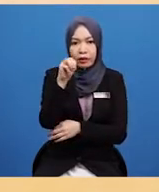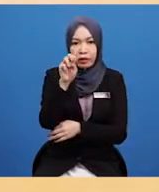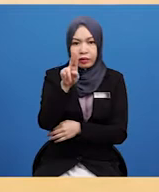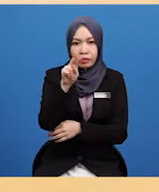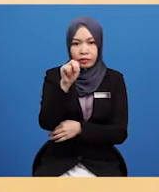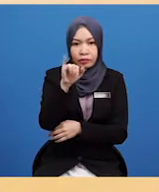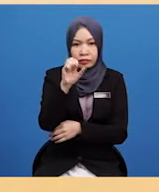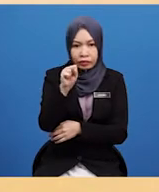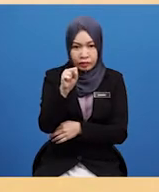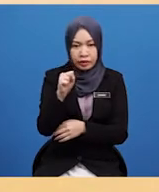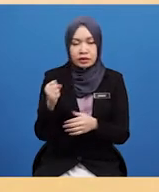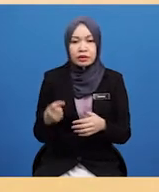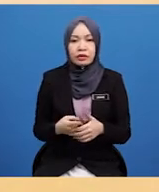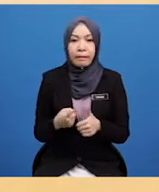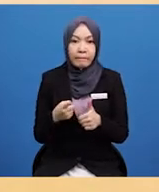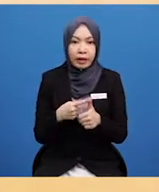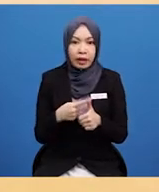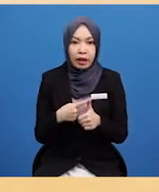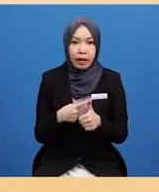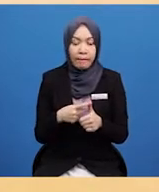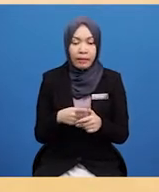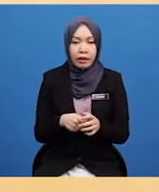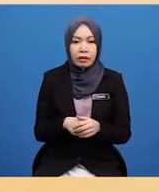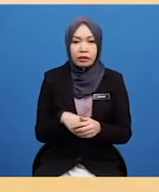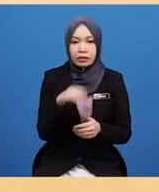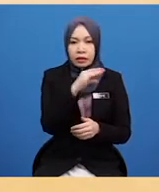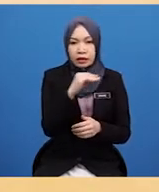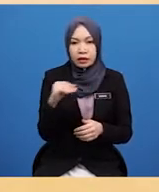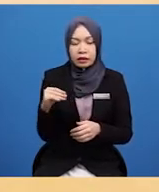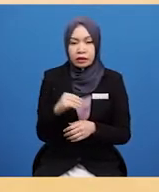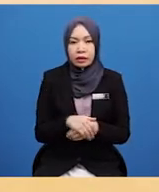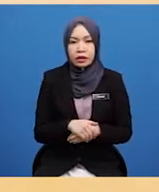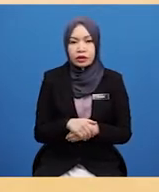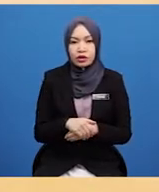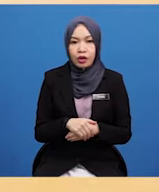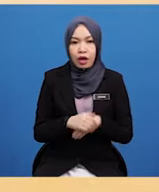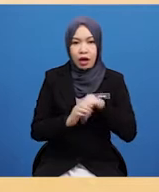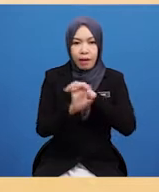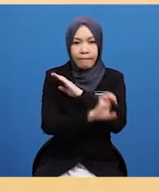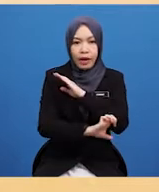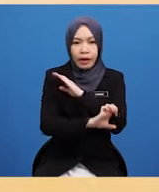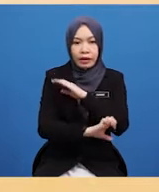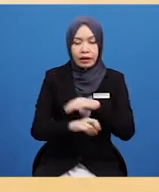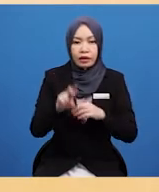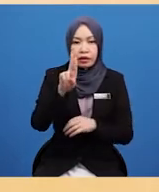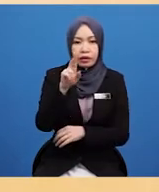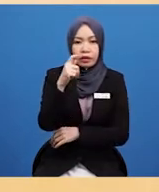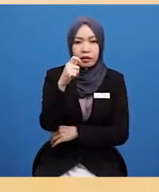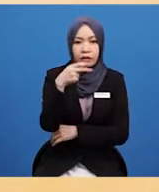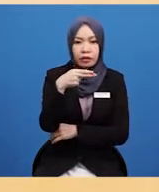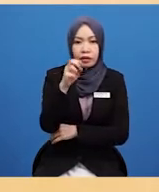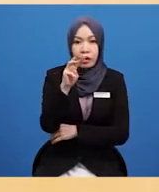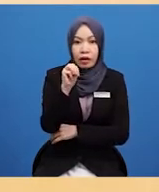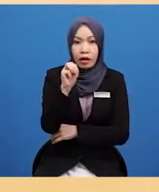Lenin. Selain itu, Khalifah Empayar Uthmaniyah iaitu Sultan Mehmed VI telah